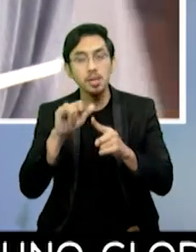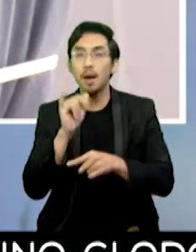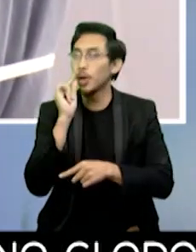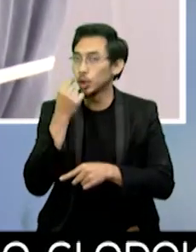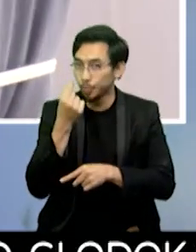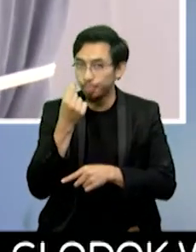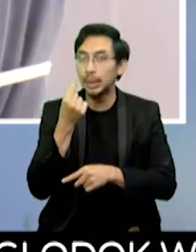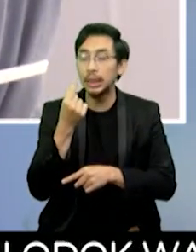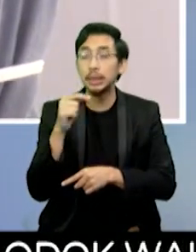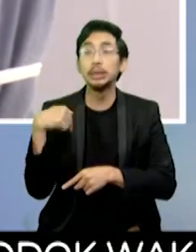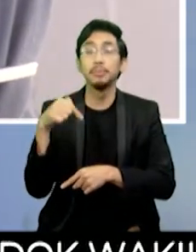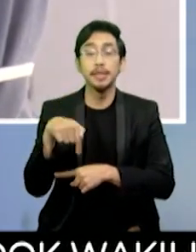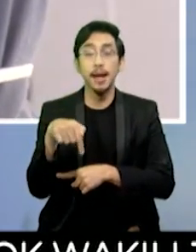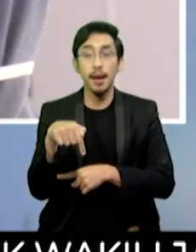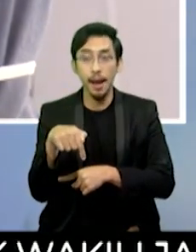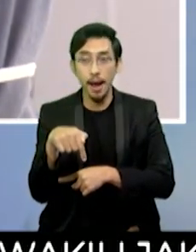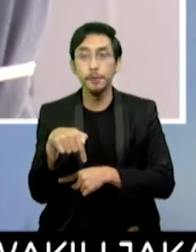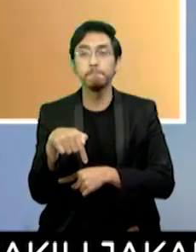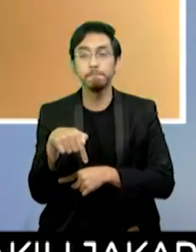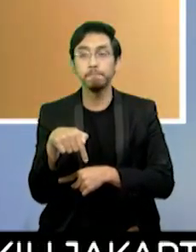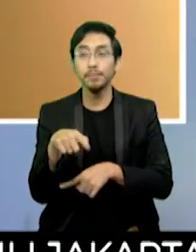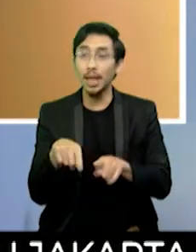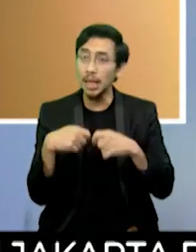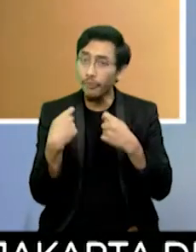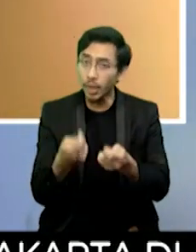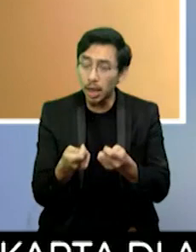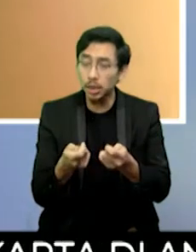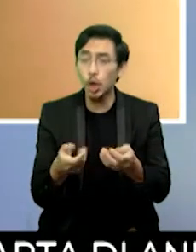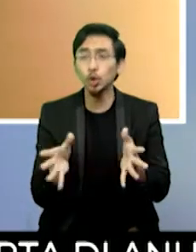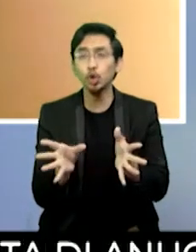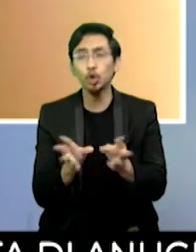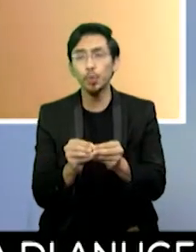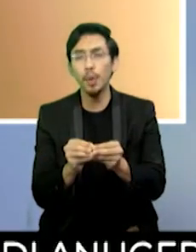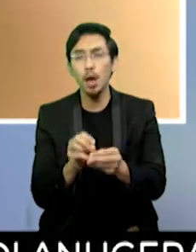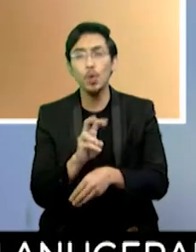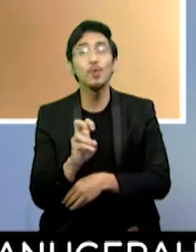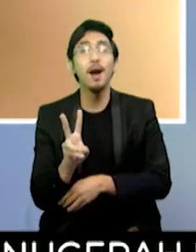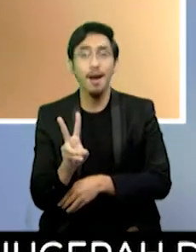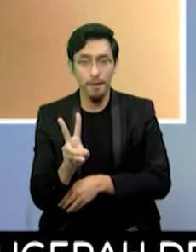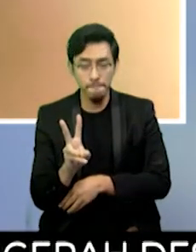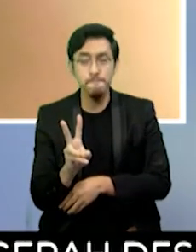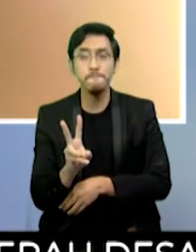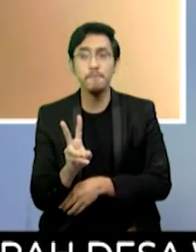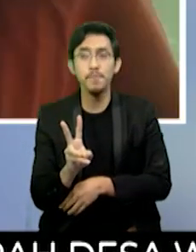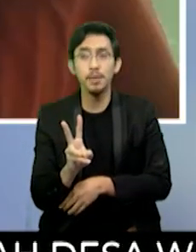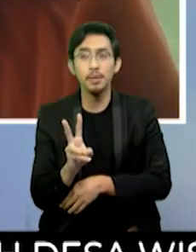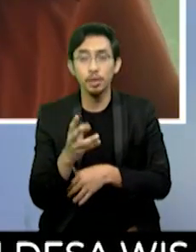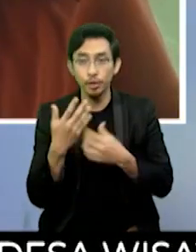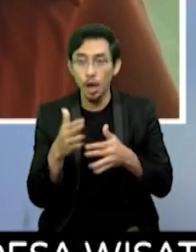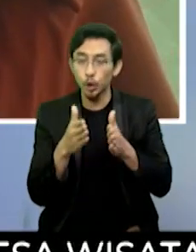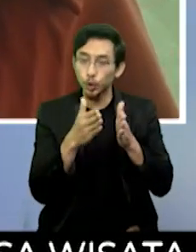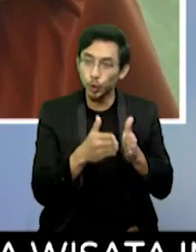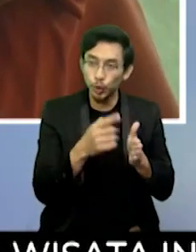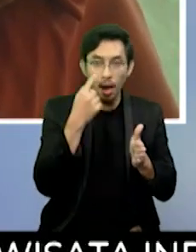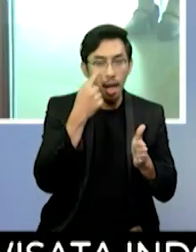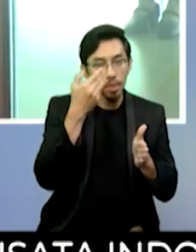ini sudah terdaftar ada 22 pasien yang untuk operasi katarak.